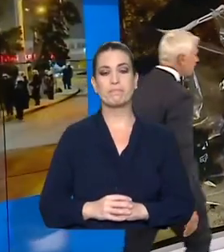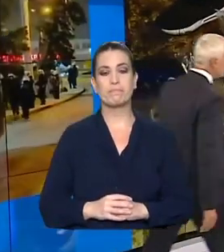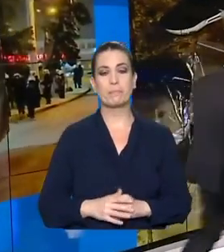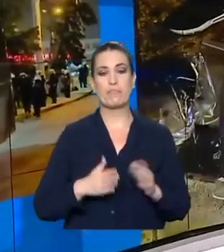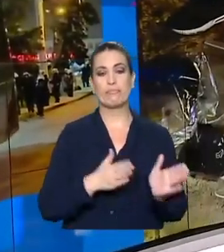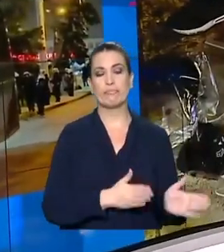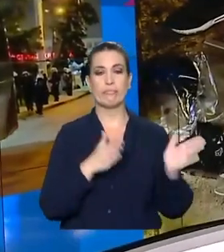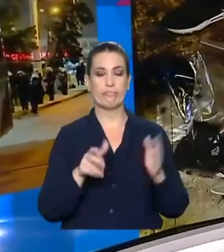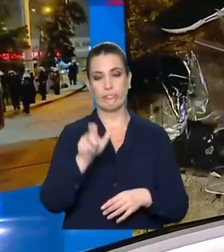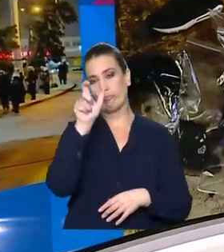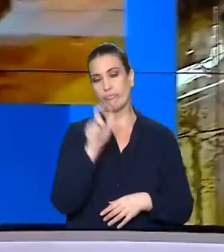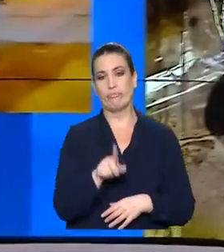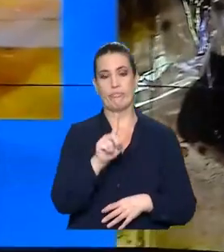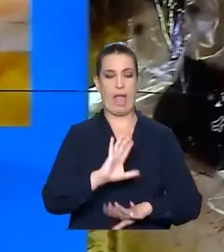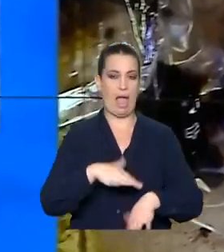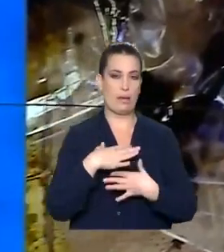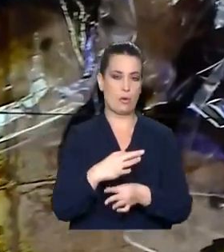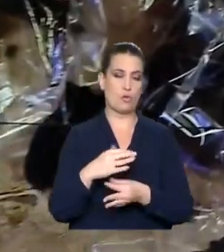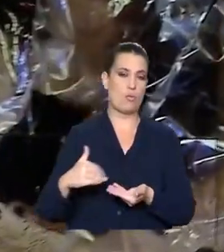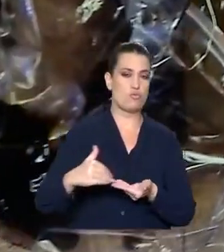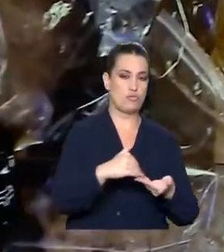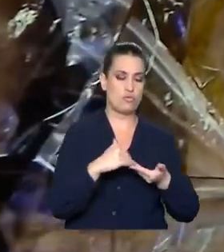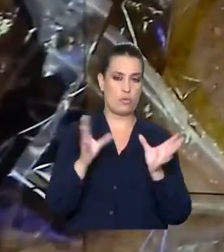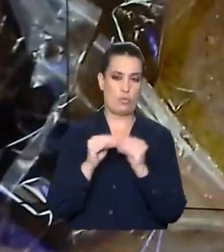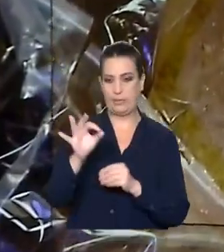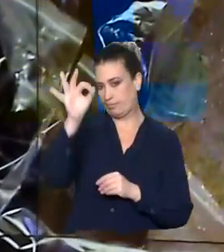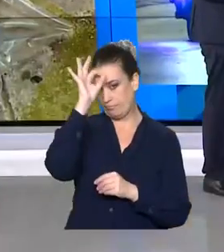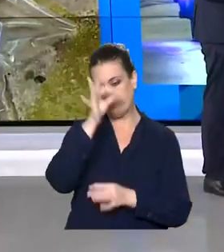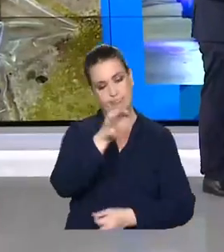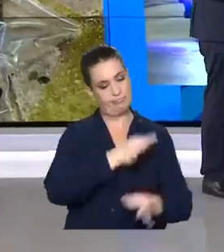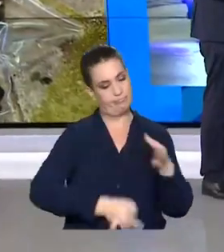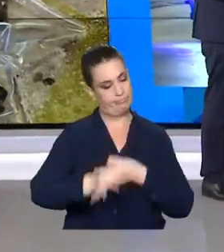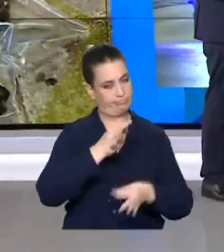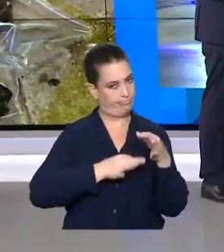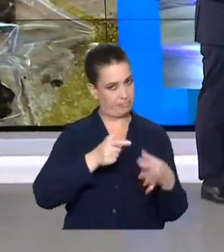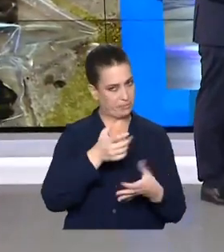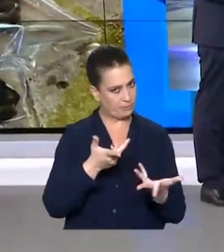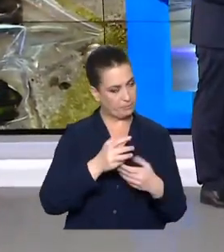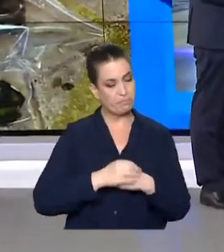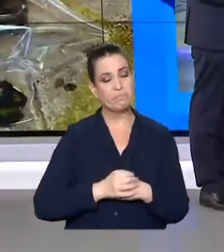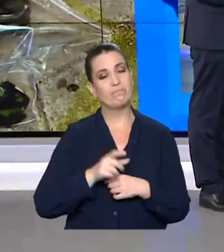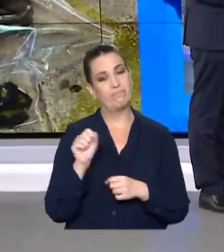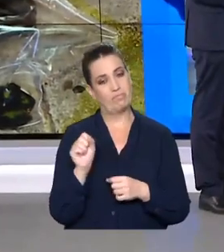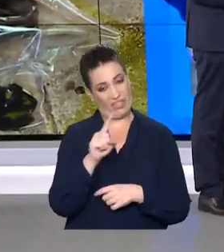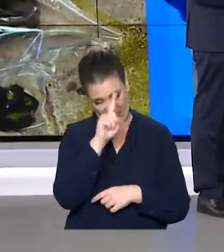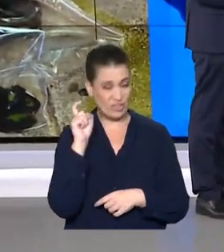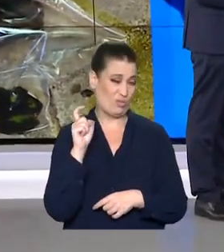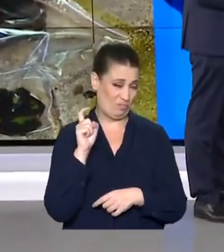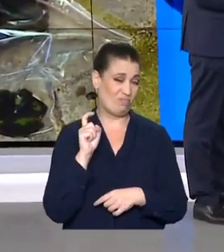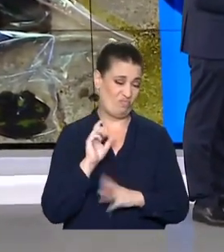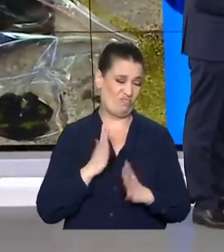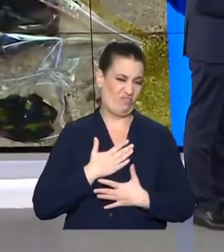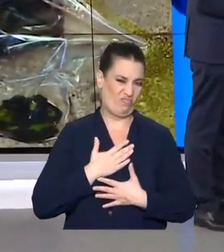παρουσία του. Τον ακούμε, τον εμπιστευόμαστε, ακούμε τις πληροφορίες του. Είναι πολύ δύσκολη μέρα. Πολύ δύσκολη μέρα. Και θέλω να πω